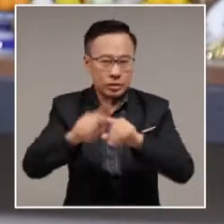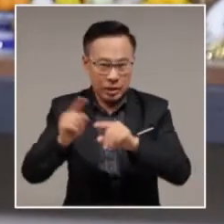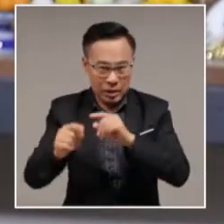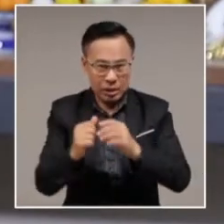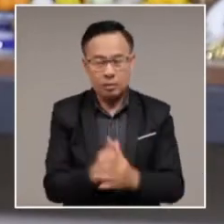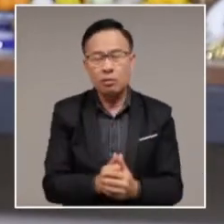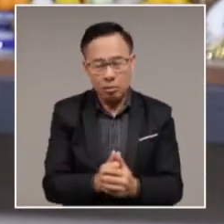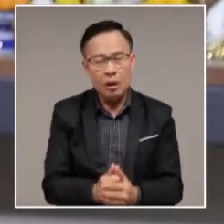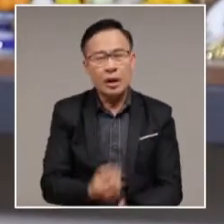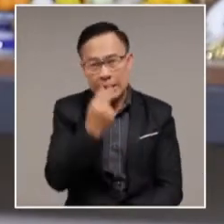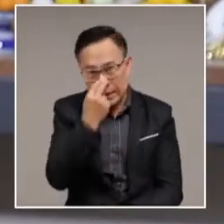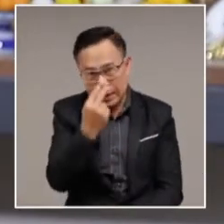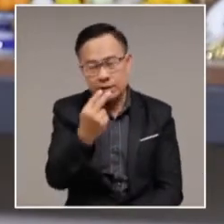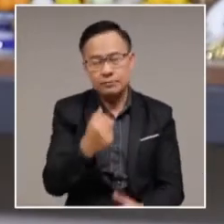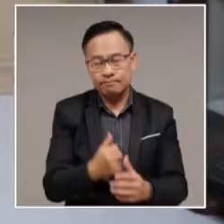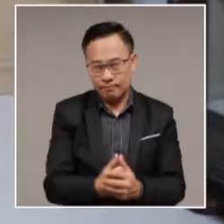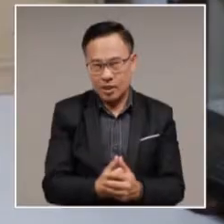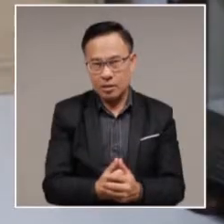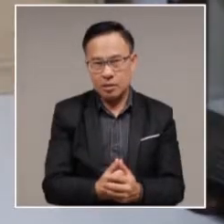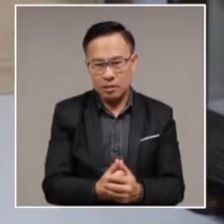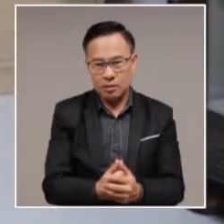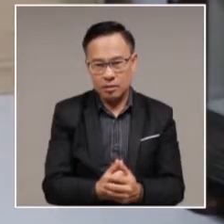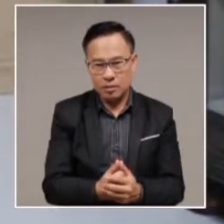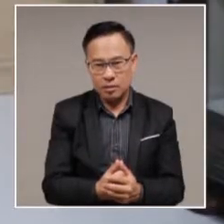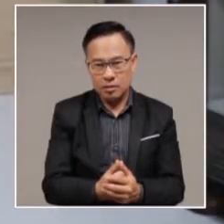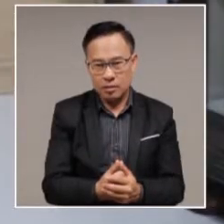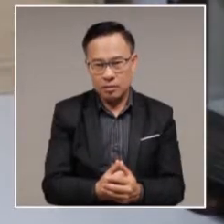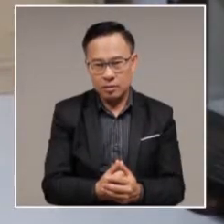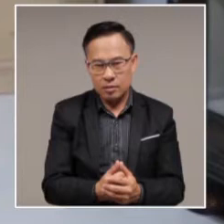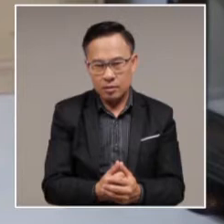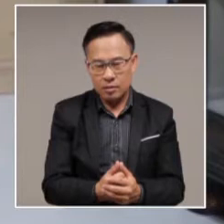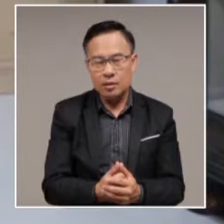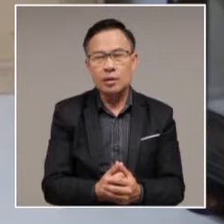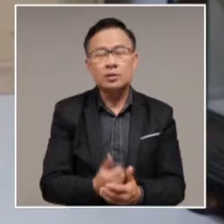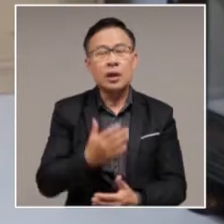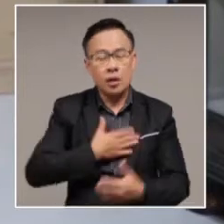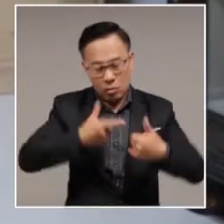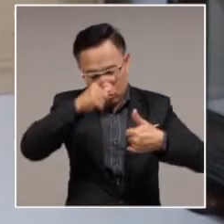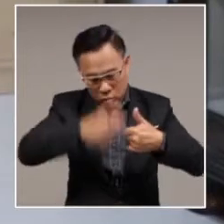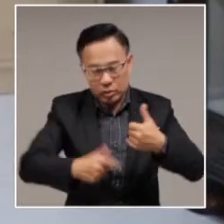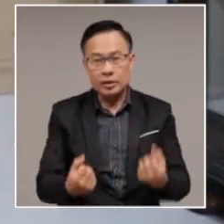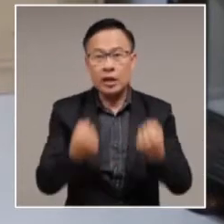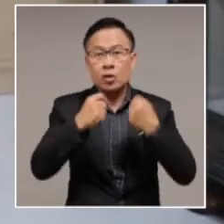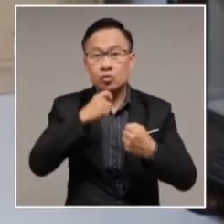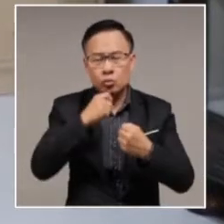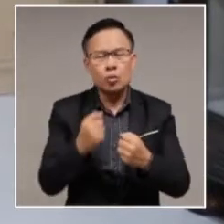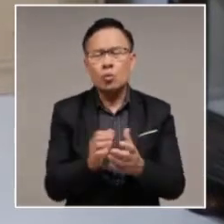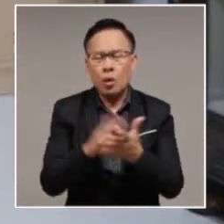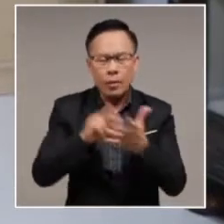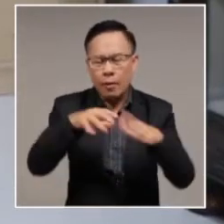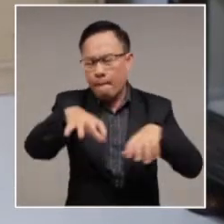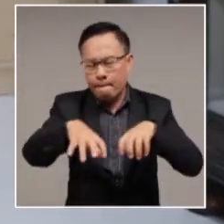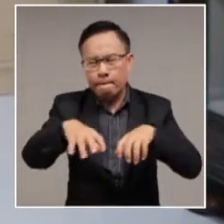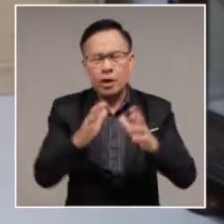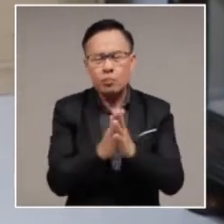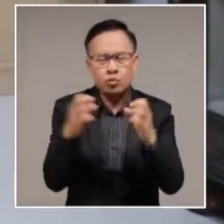กันโดยเฉพาะกับคนปกติเนาะที่ถ้าเป็น แข็งแรงอย ู ่ต้องบอกว่าแข็งแรงอยู ่ถือว่าเราเอื้อให้กับพวกเขาเถอะแ